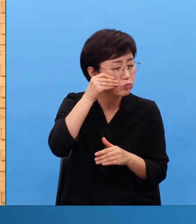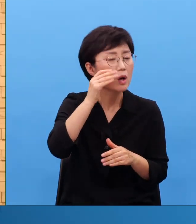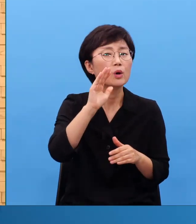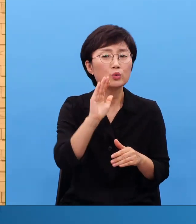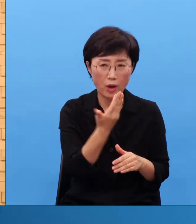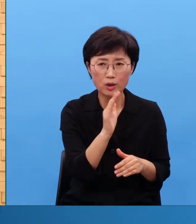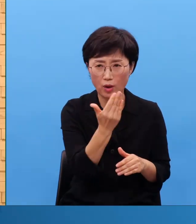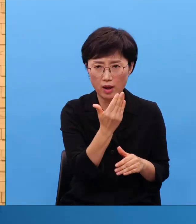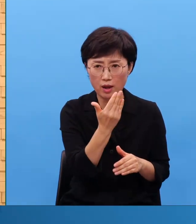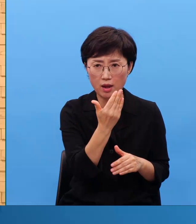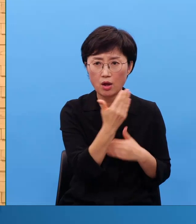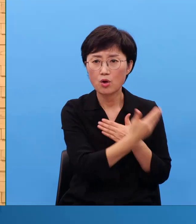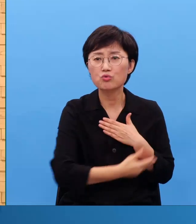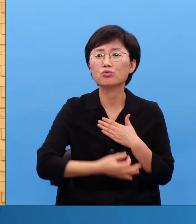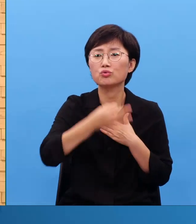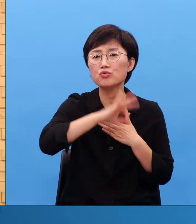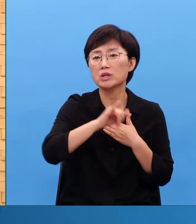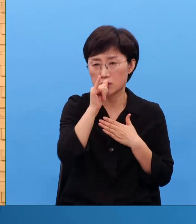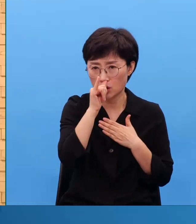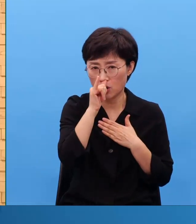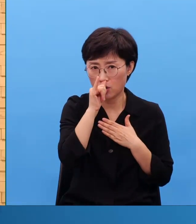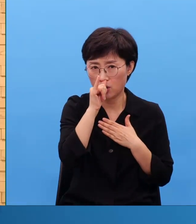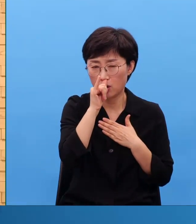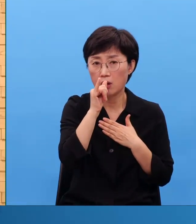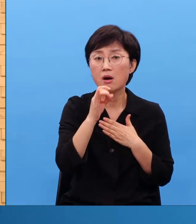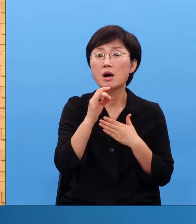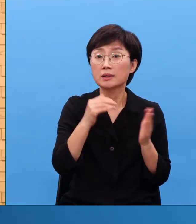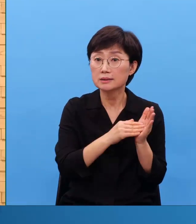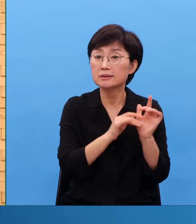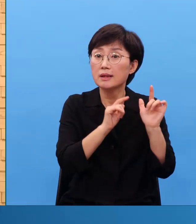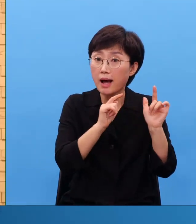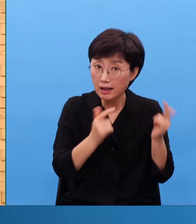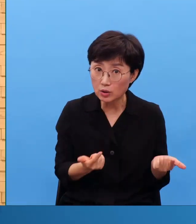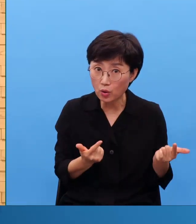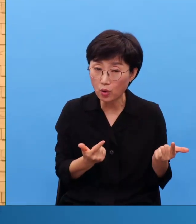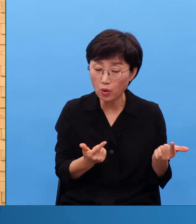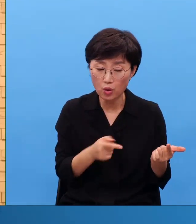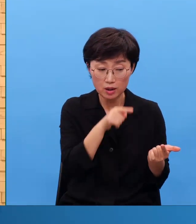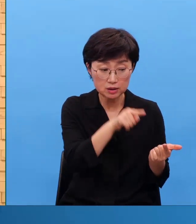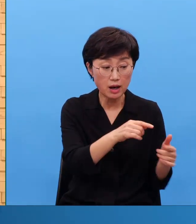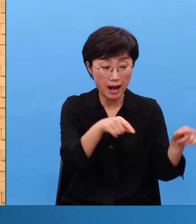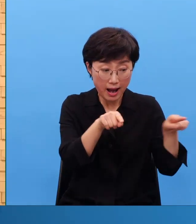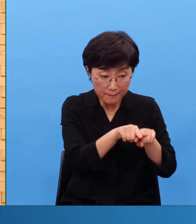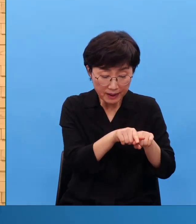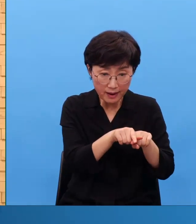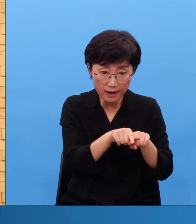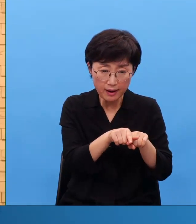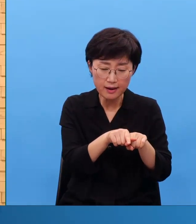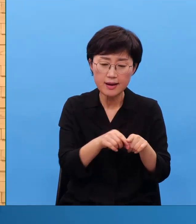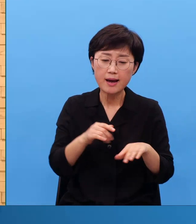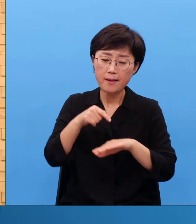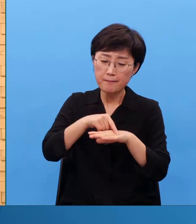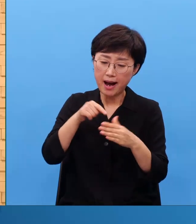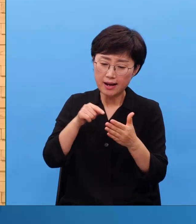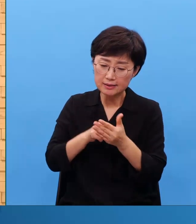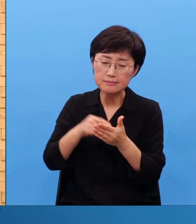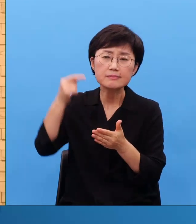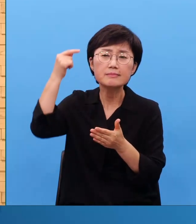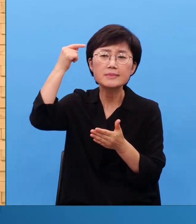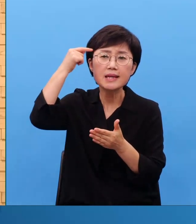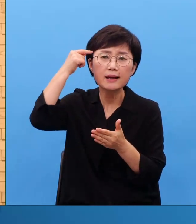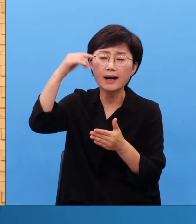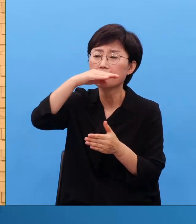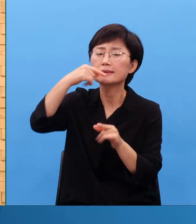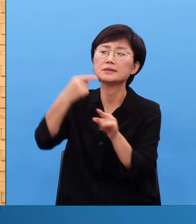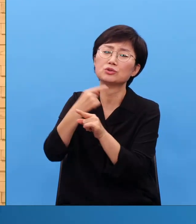he says, but you have to really do this to restore 이러면 your thoughts and your heart. 절대로 잊을 수 없도록 내 뇌에 각인이 돼요. And then it will